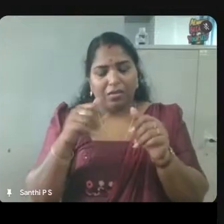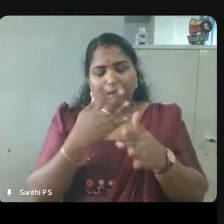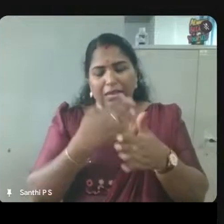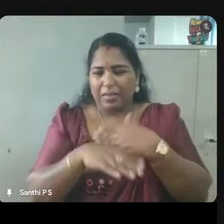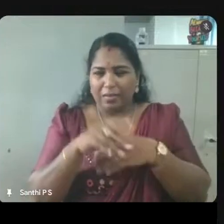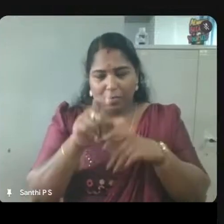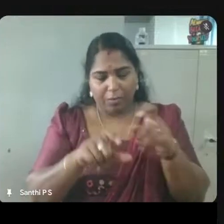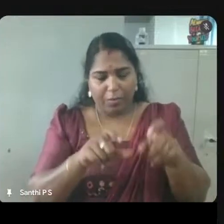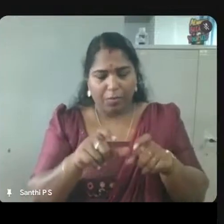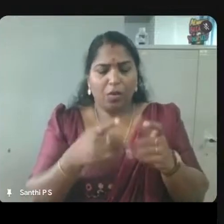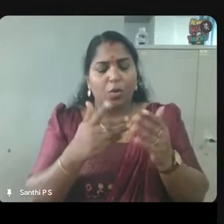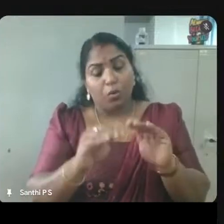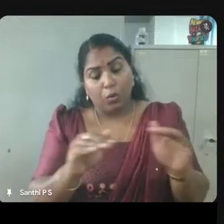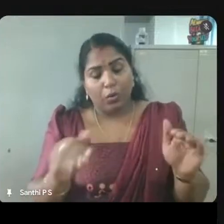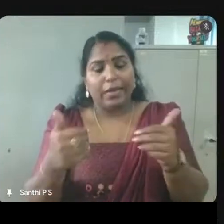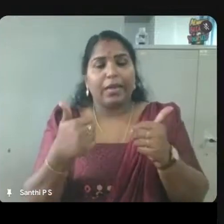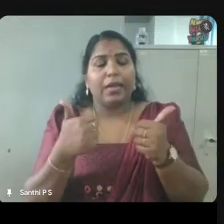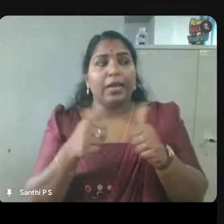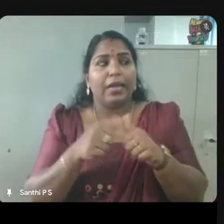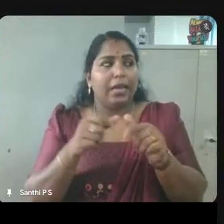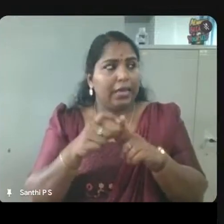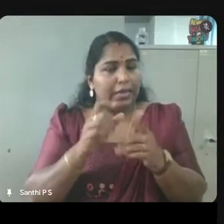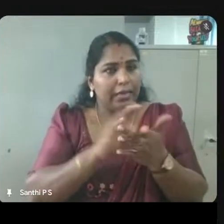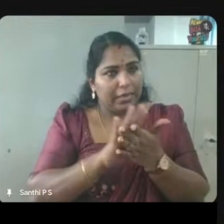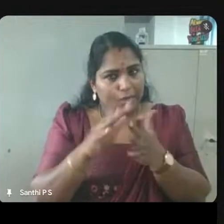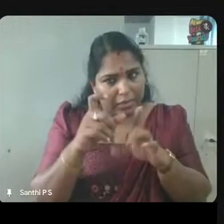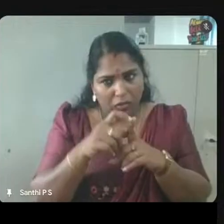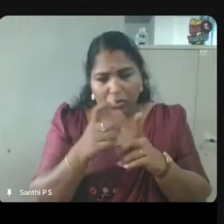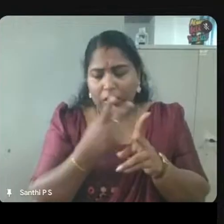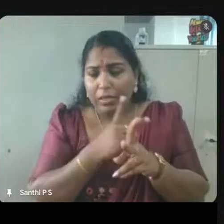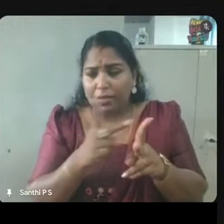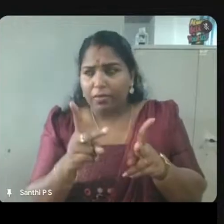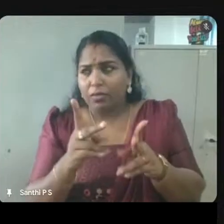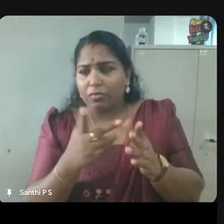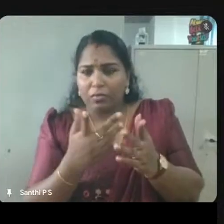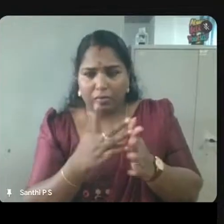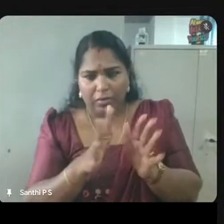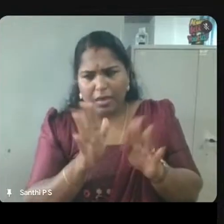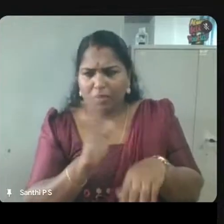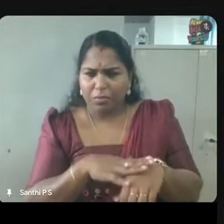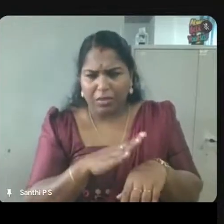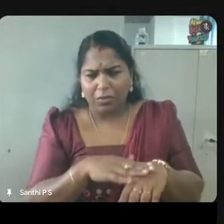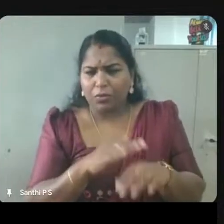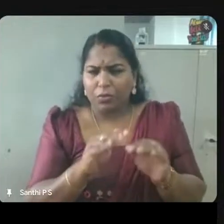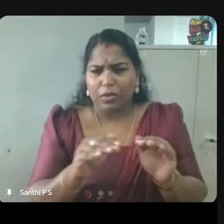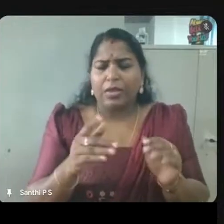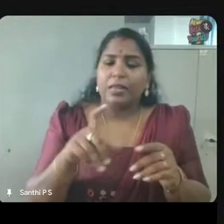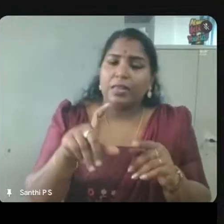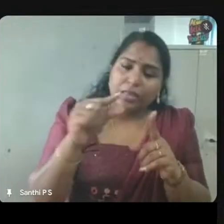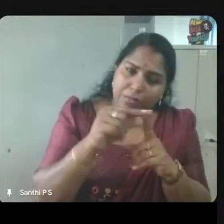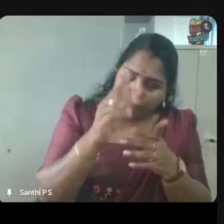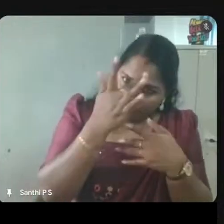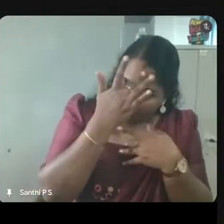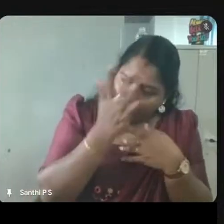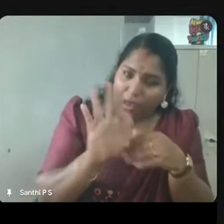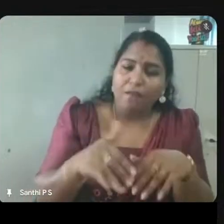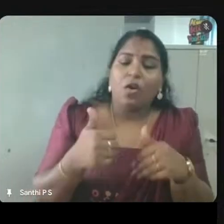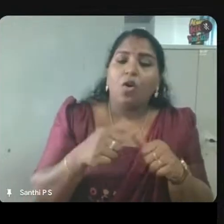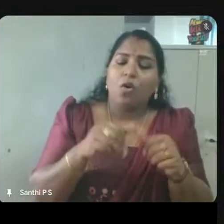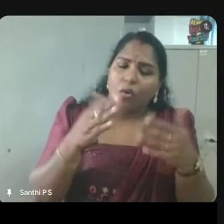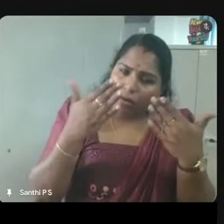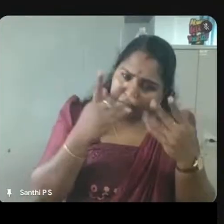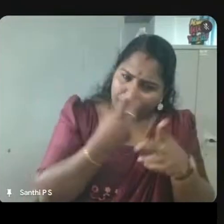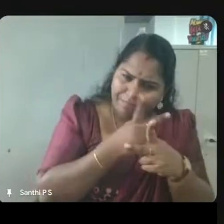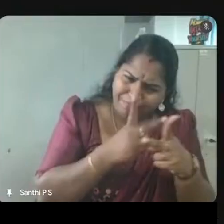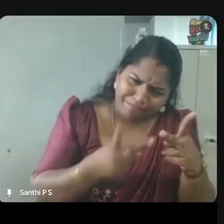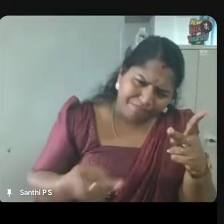എന്ന് പറയുന്ന ഒരു കാറ്റഗറിയിൽ വരുന്ന ഒരുപാട് കുട്ടികളുണ്ട് നമുക്ക്. അതിൽ സെറിബ്രൽ പാൾസി ഉണ്ട്, അതുപോലെ ഒരുപാട്